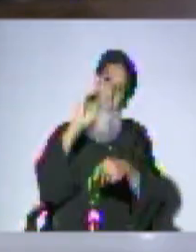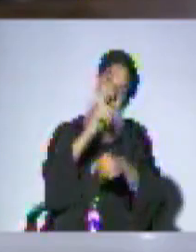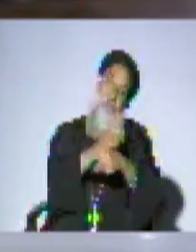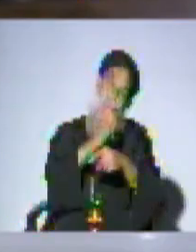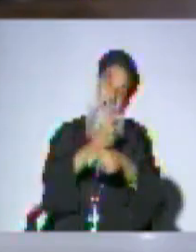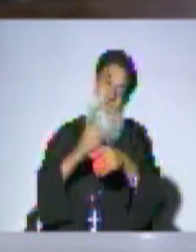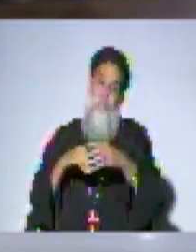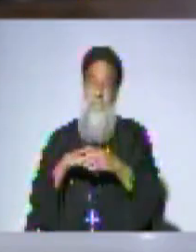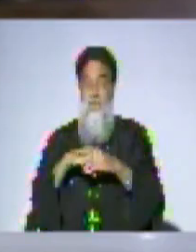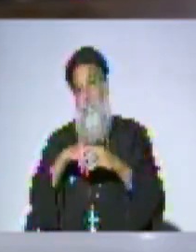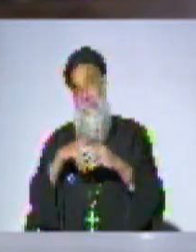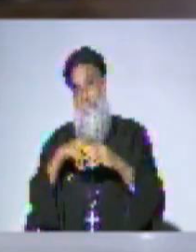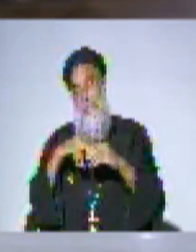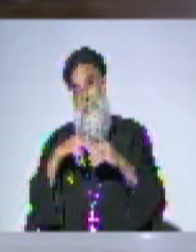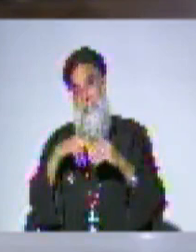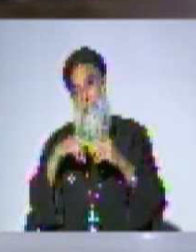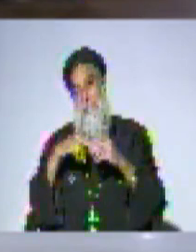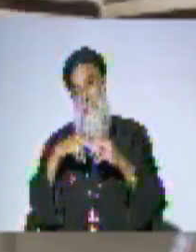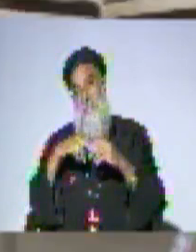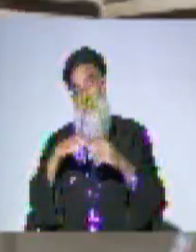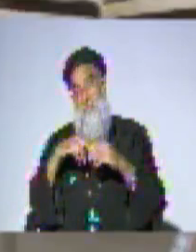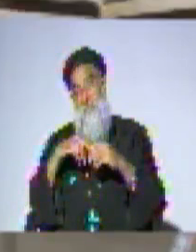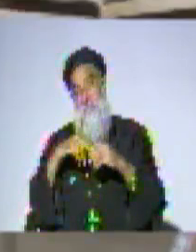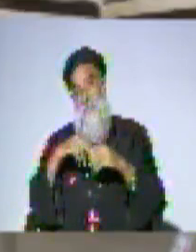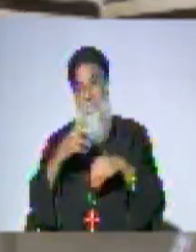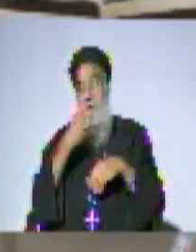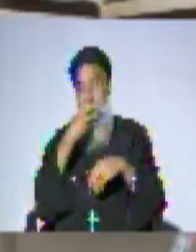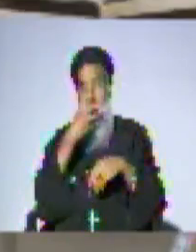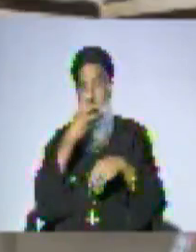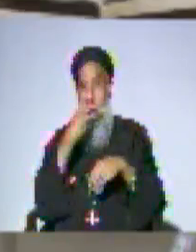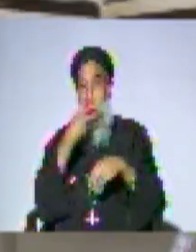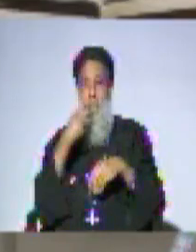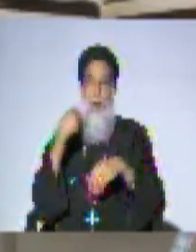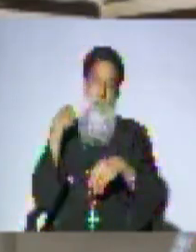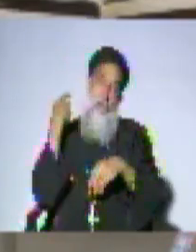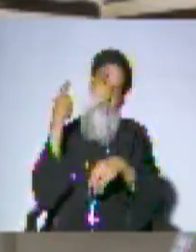يعني من الروح تلد أيضا